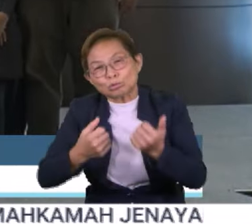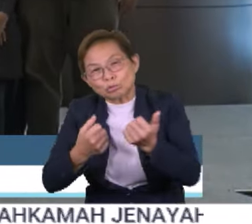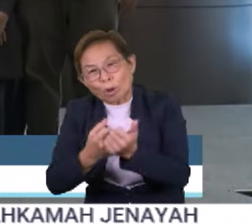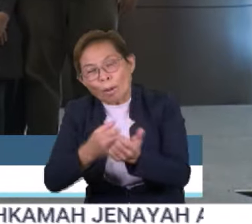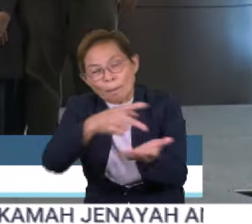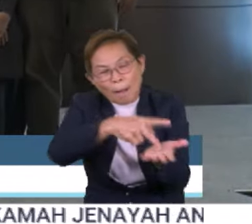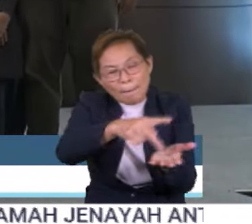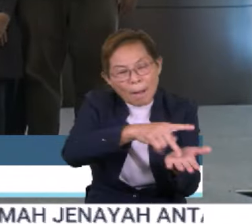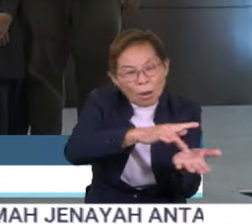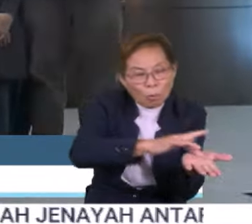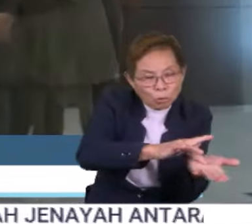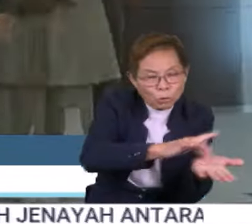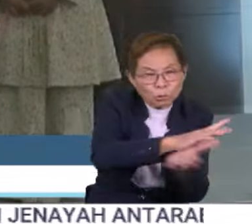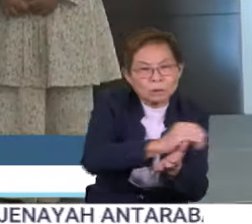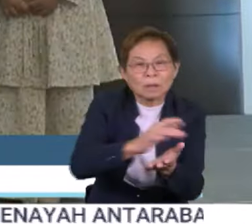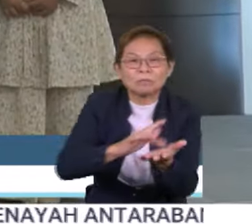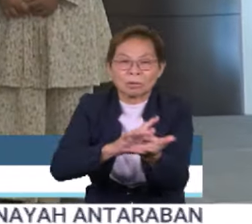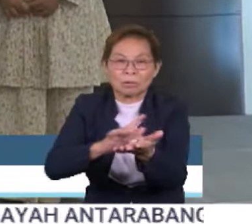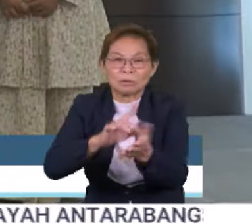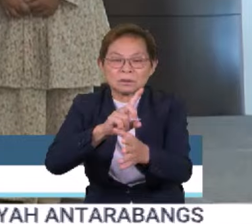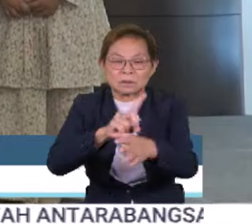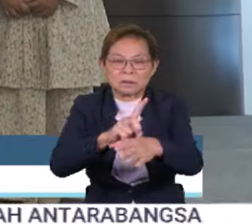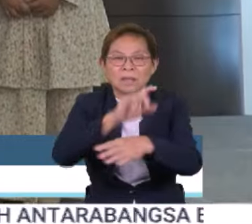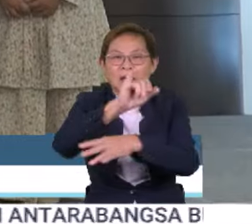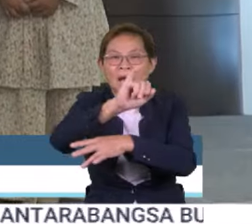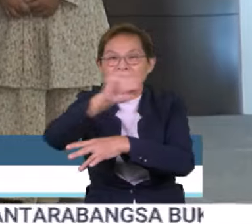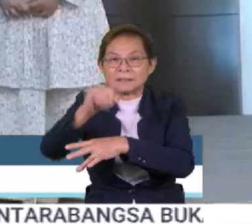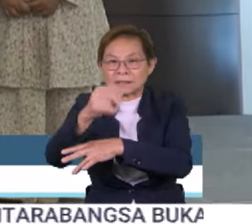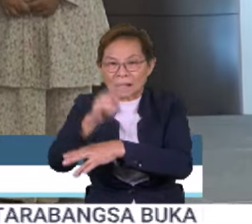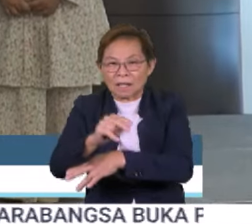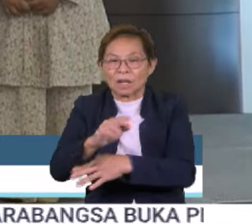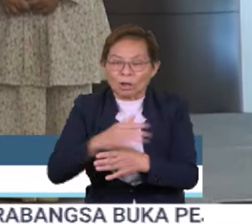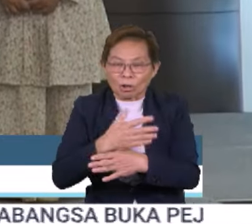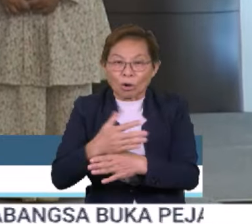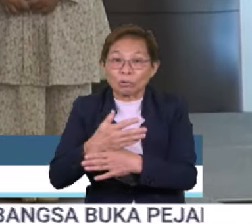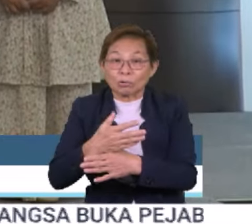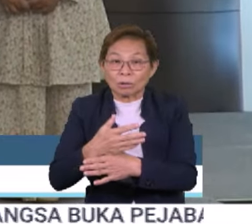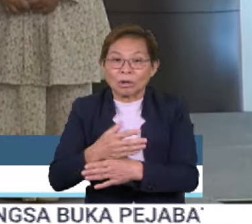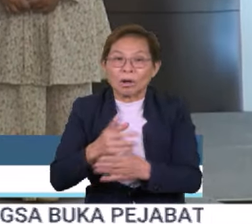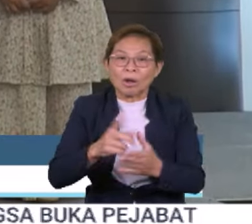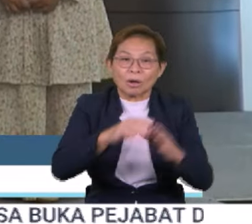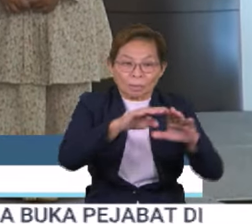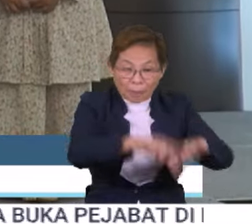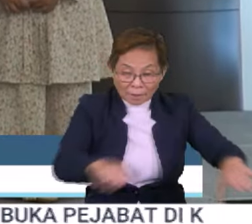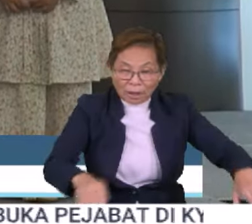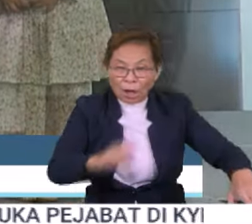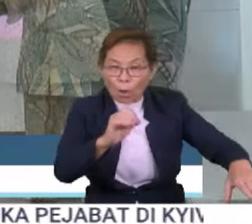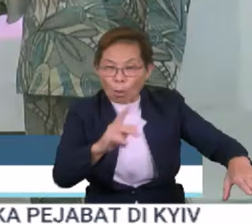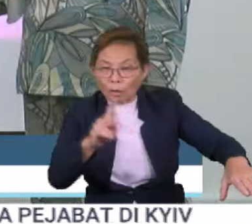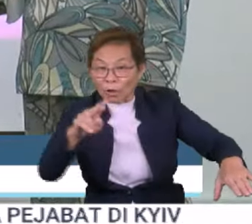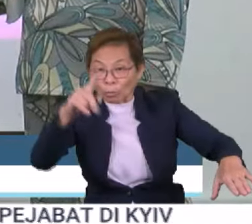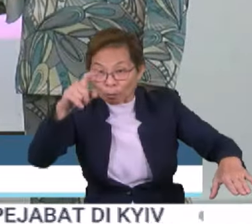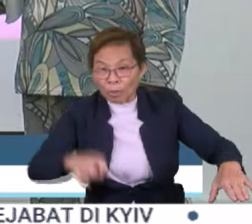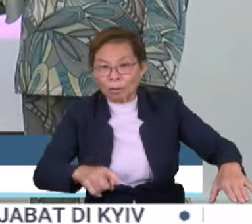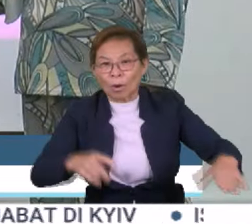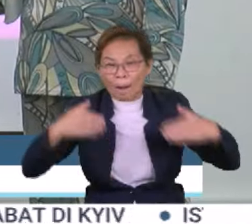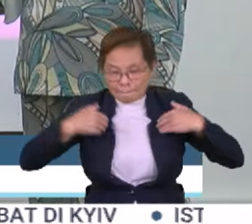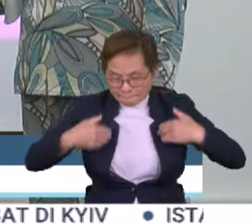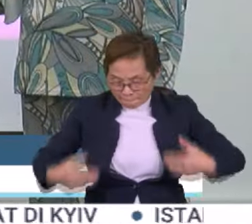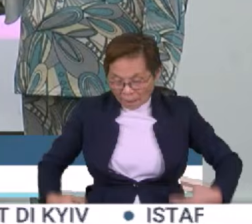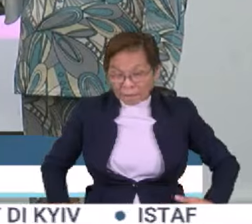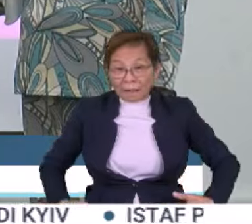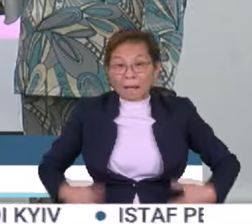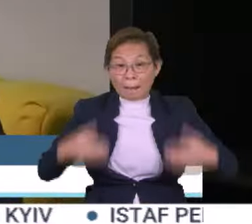kos perubatan dan rawatan di Institut Jantung Negara. Perkongsian rezeki turut disumbang kepada kanak-kanak OKU yang memerlukan anggota badan